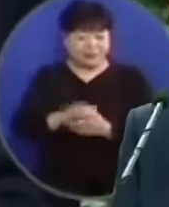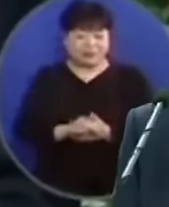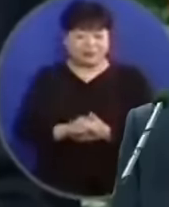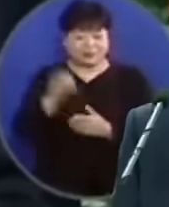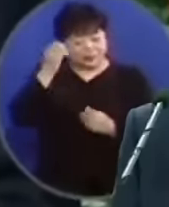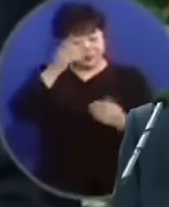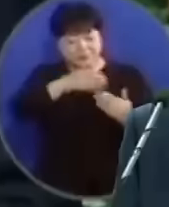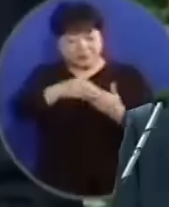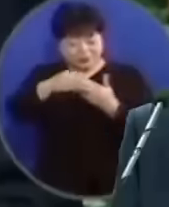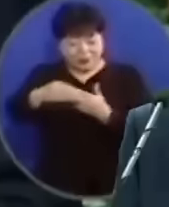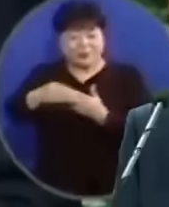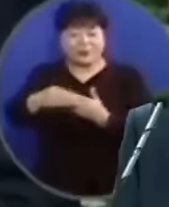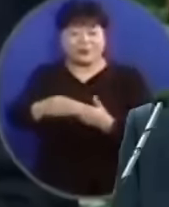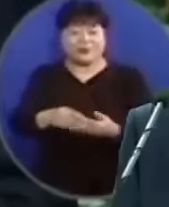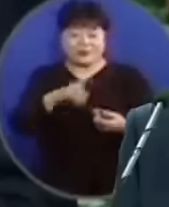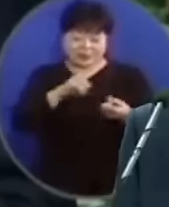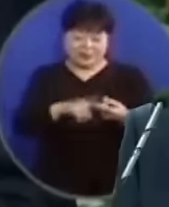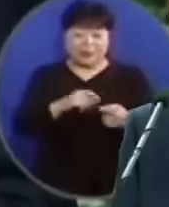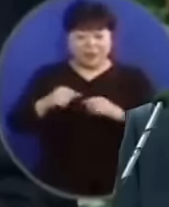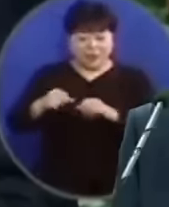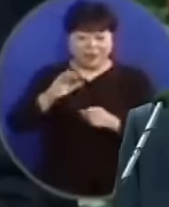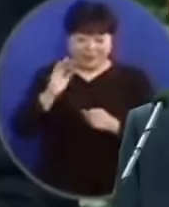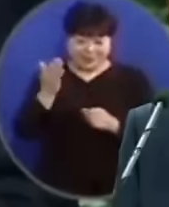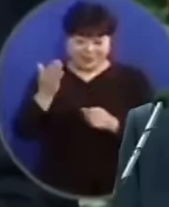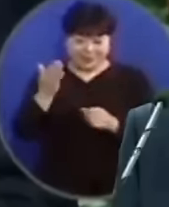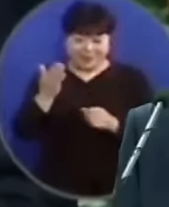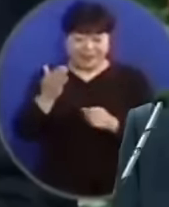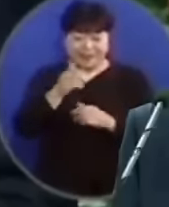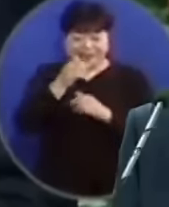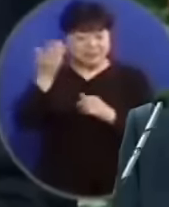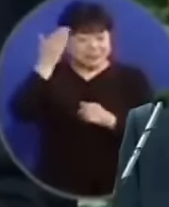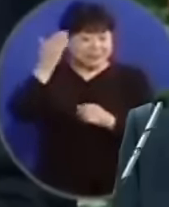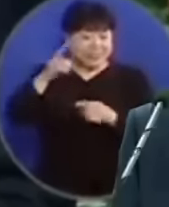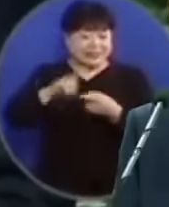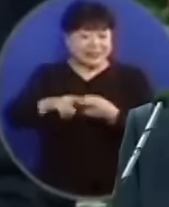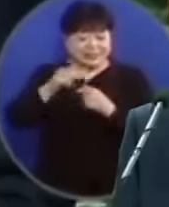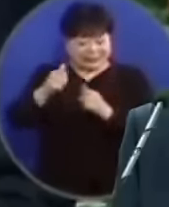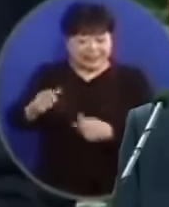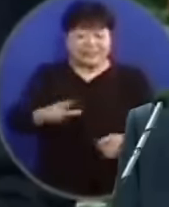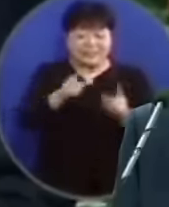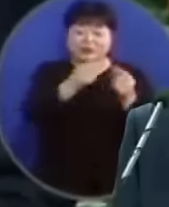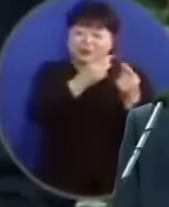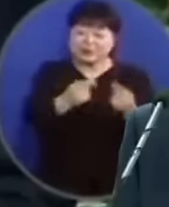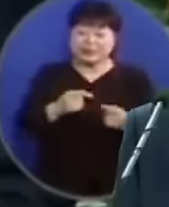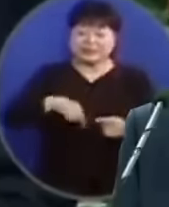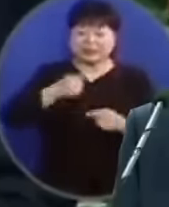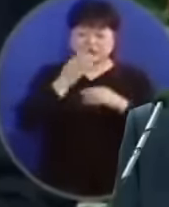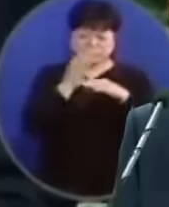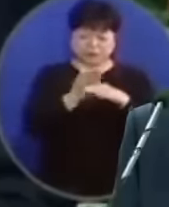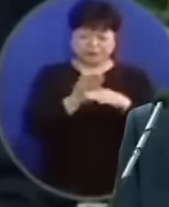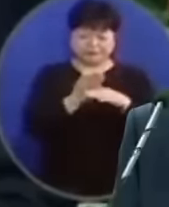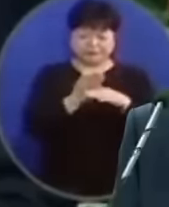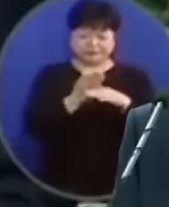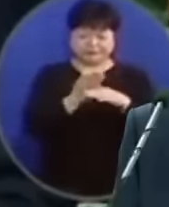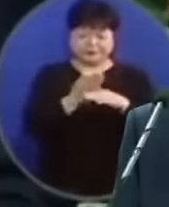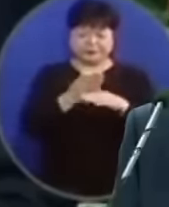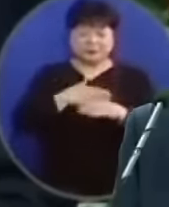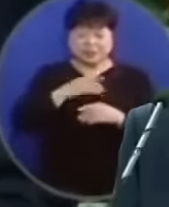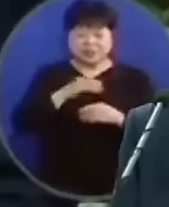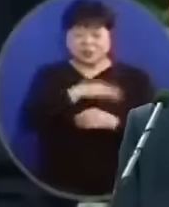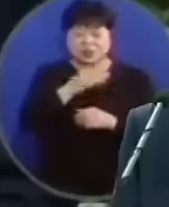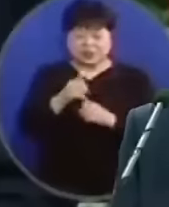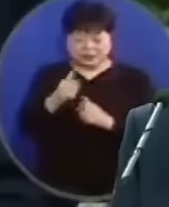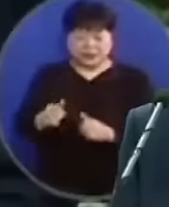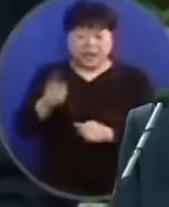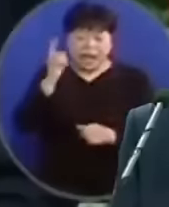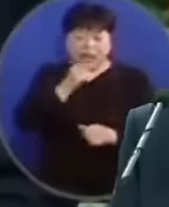성령의 인도에 의해서 행하여 하나님의 지혜를 따라 사는 것입니다. 자기 중심으로 자기 주권을 따라